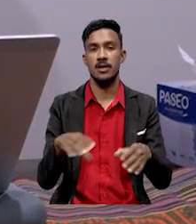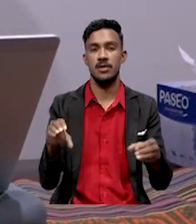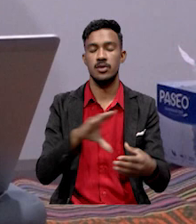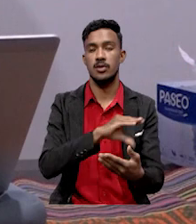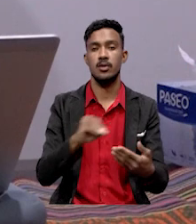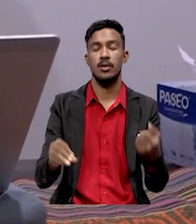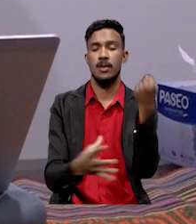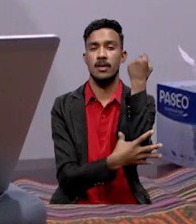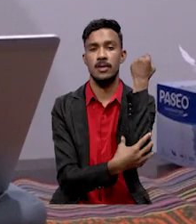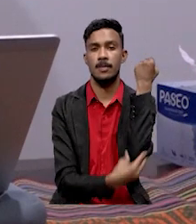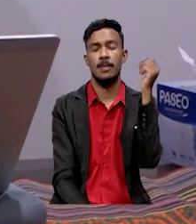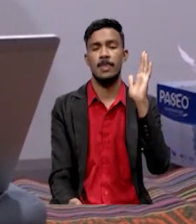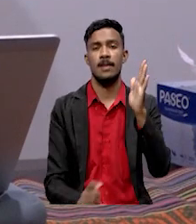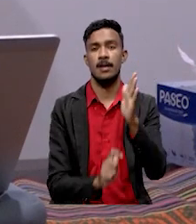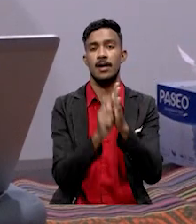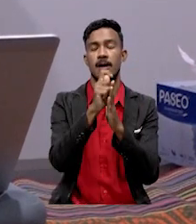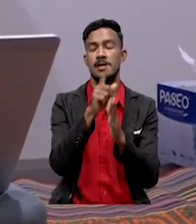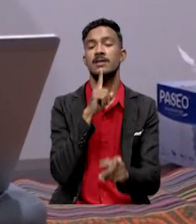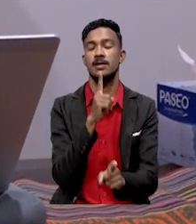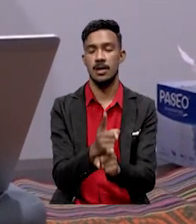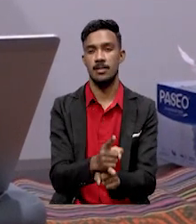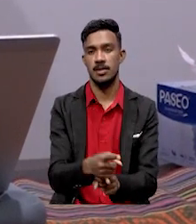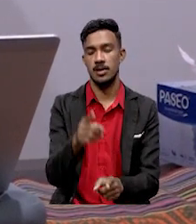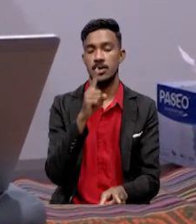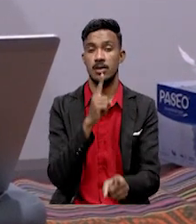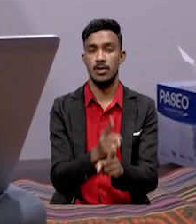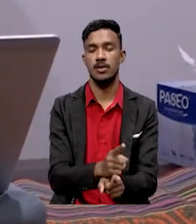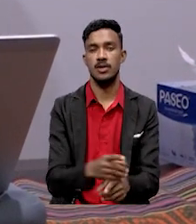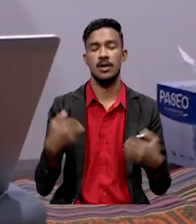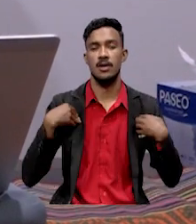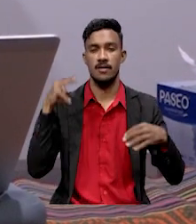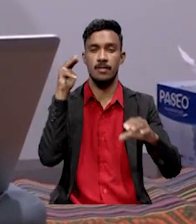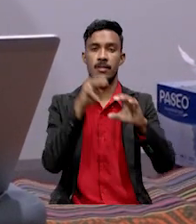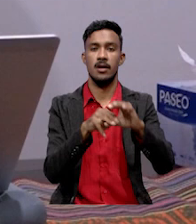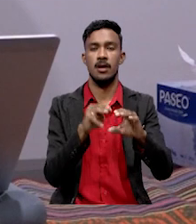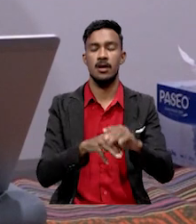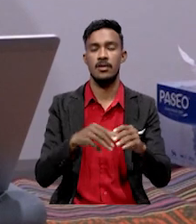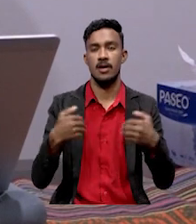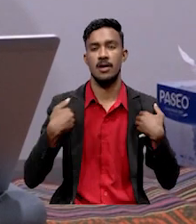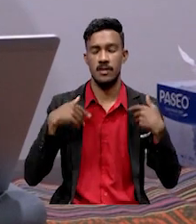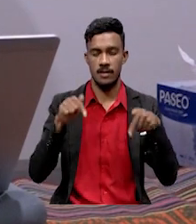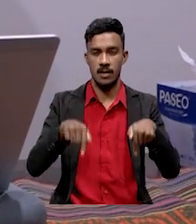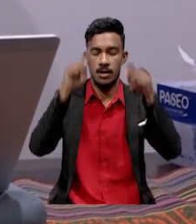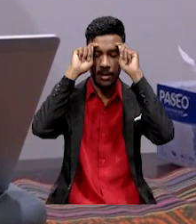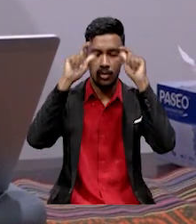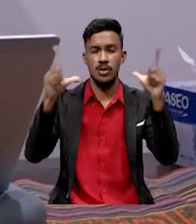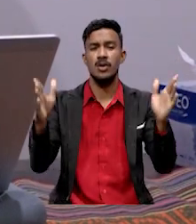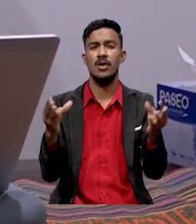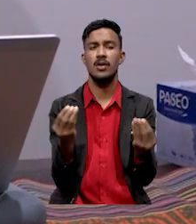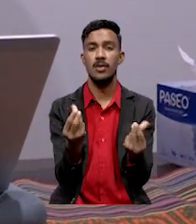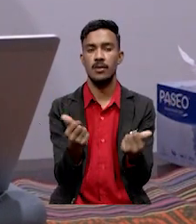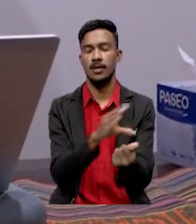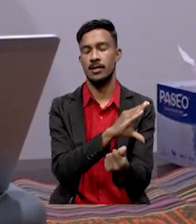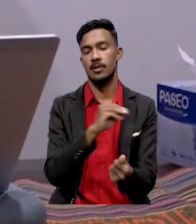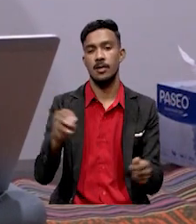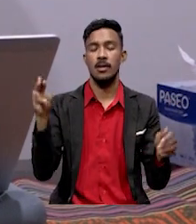desemprego as teves nene claro kata ka mercado iha Timor nene itu ande e mercado ida